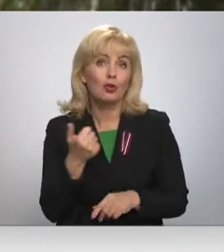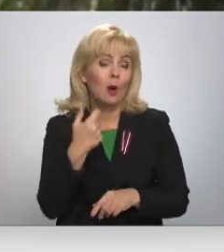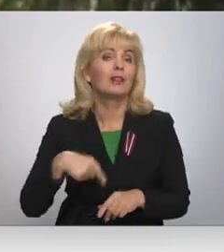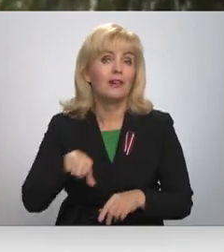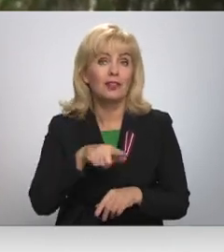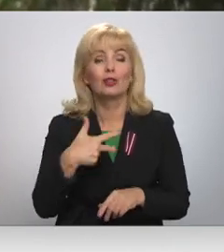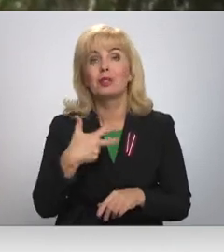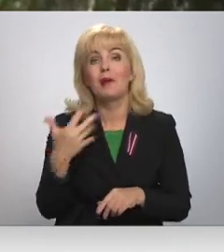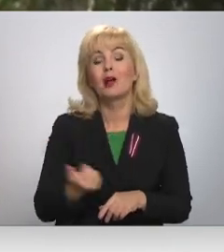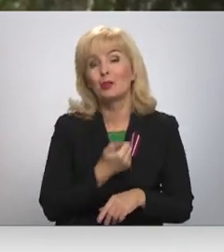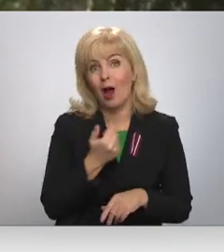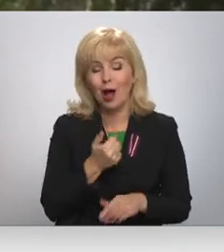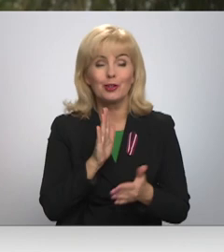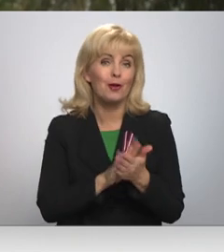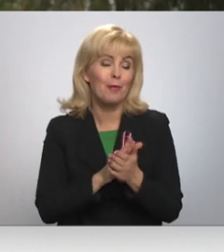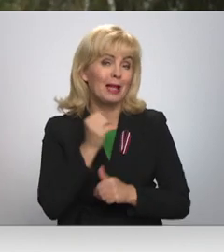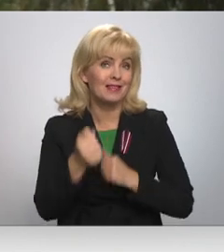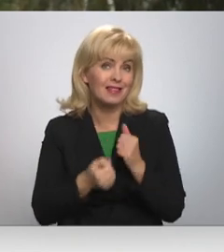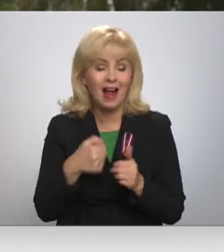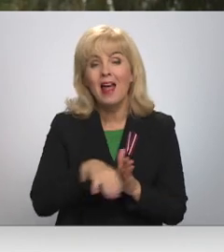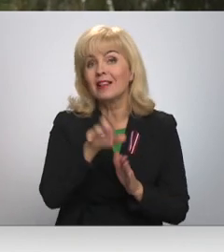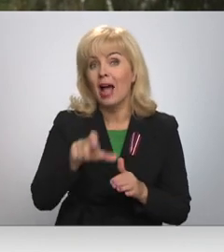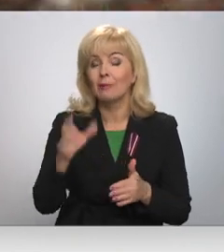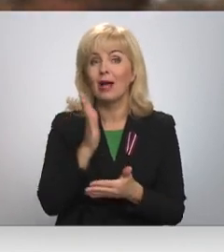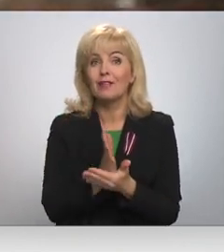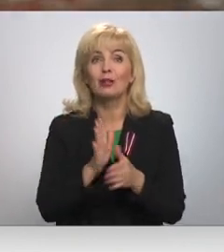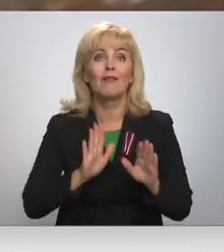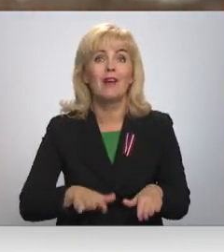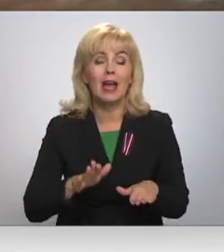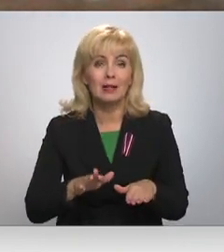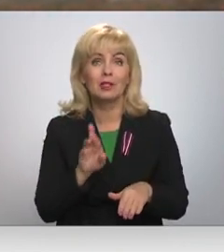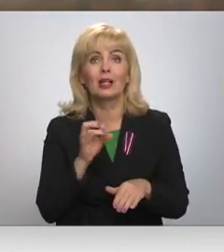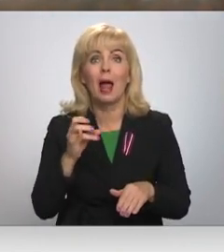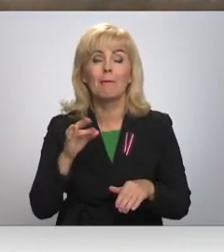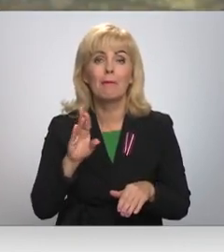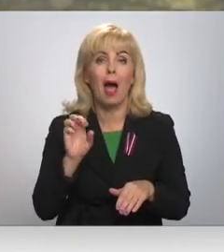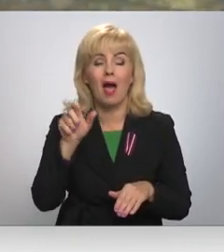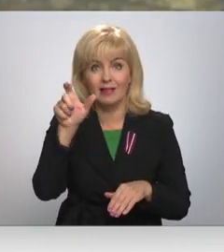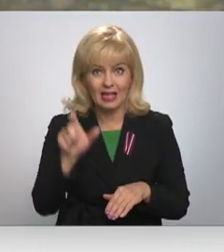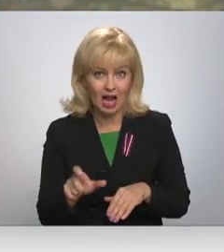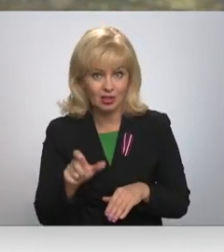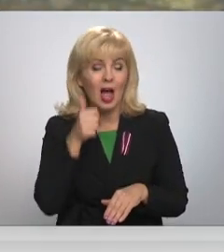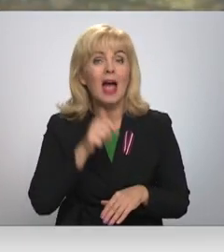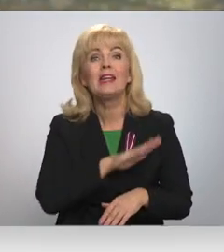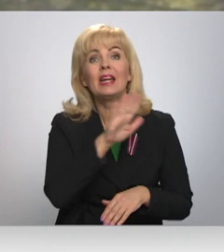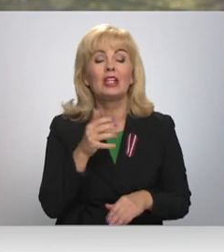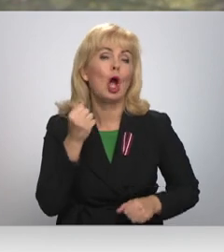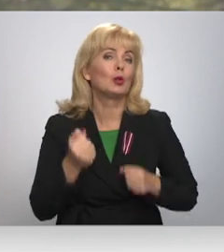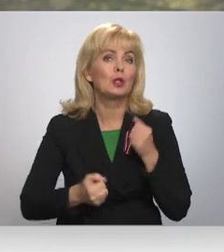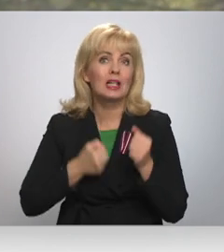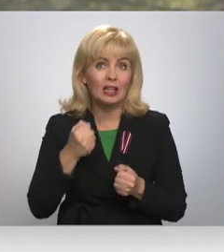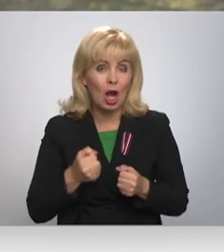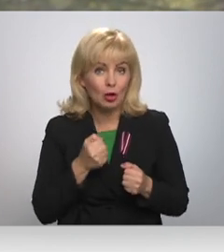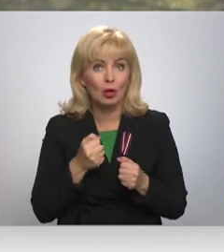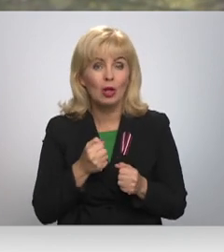visus 35 gadus, jubilejas skrējienu dalībnieku vidū vietējais rembatietis Vaclavs. Jā, ikdien arī trenējos